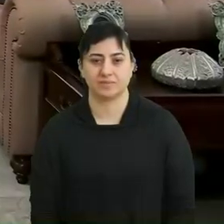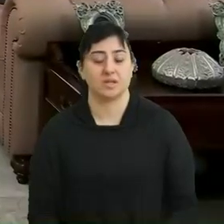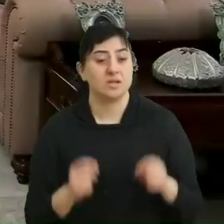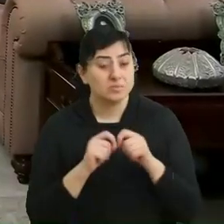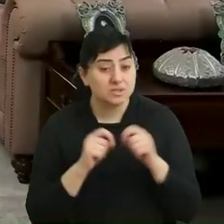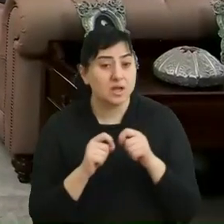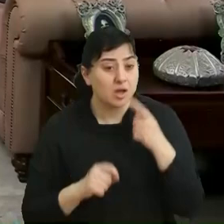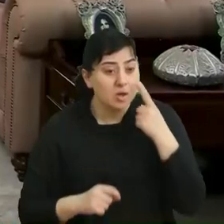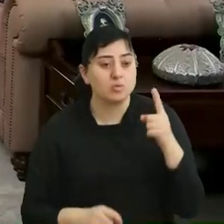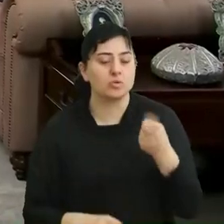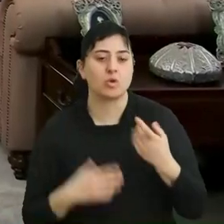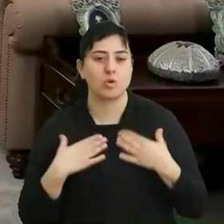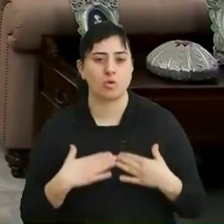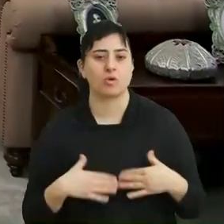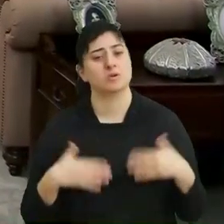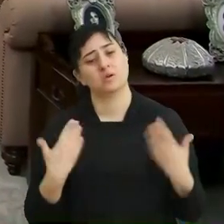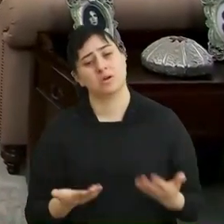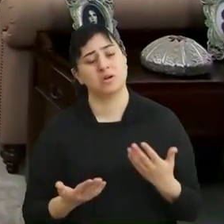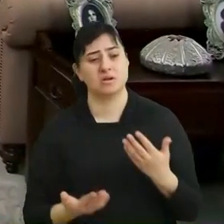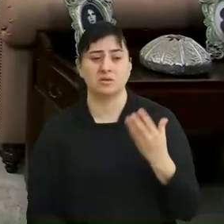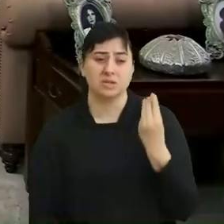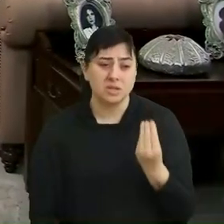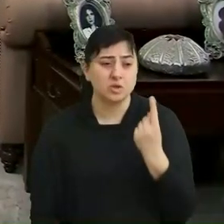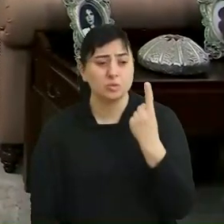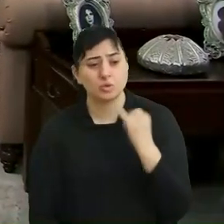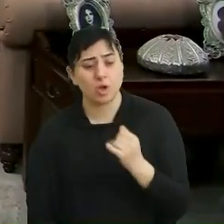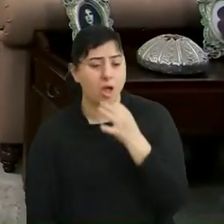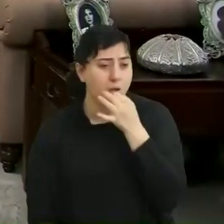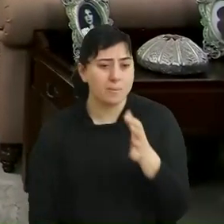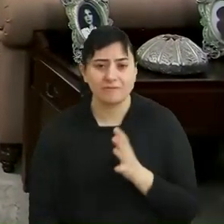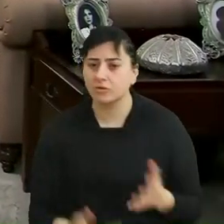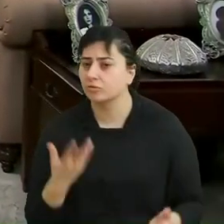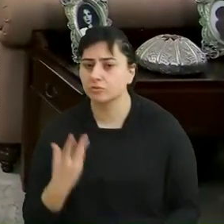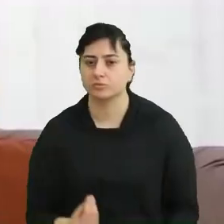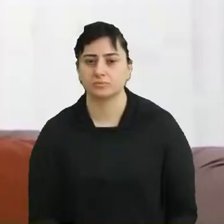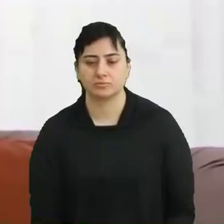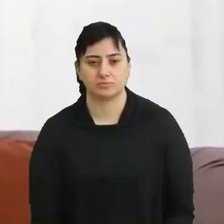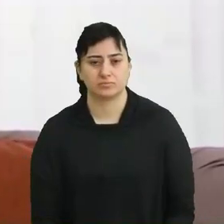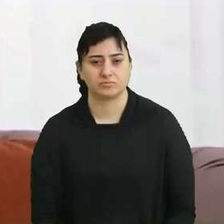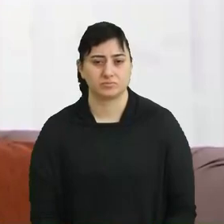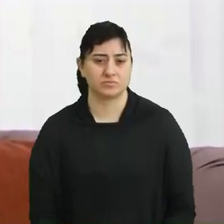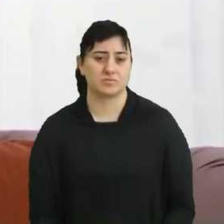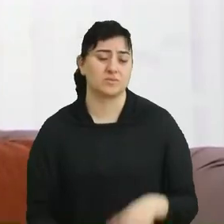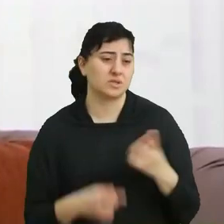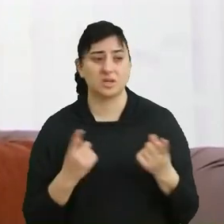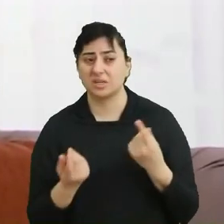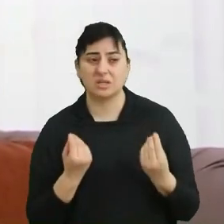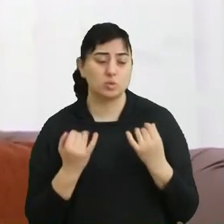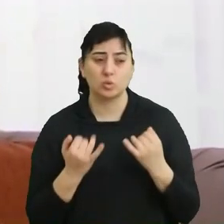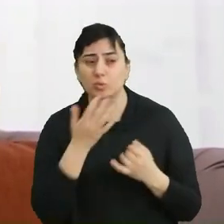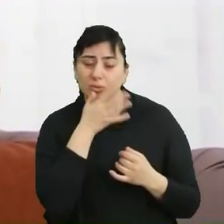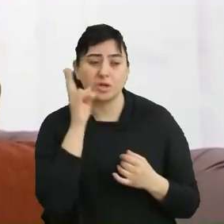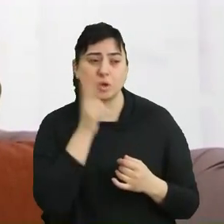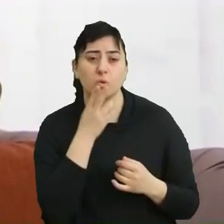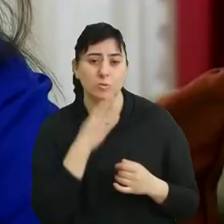Biricik, buradasın hayatım. Ya sana bir iyi bir de kötü haberim var. Hayırdır hayatım, ne oldu? Yalnız hangisi iyi, hangisi kötü ben